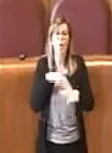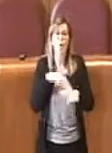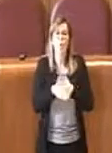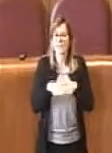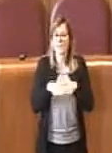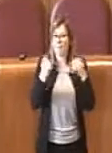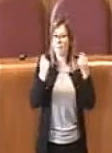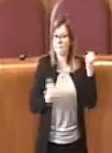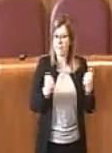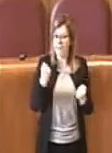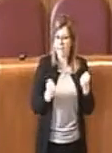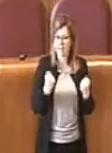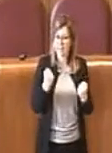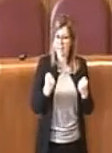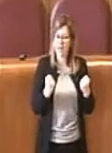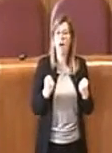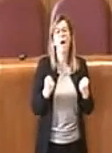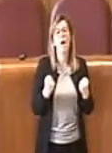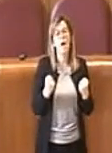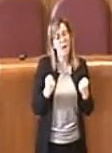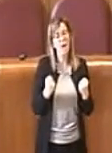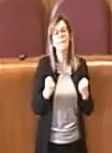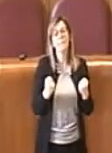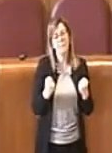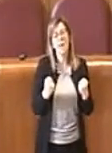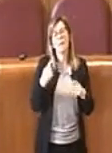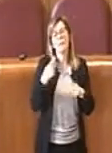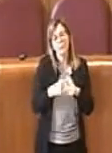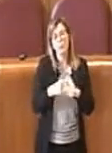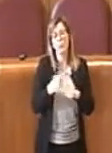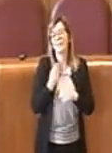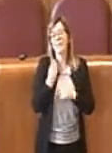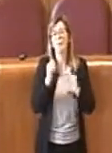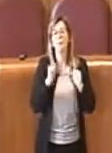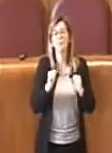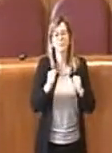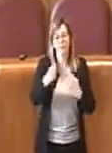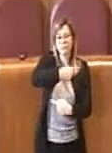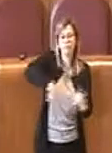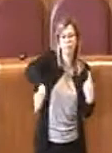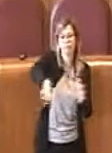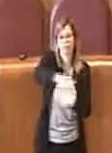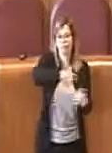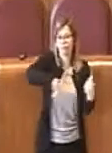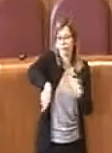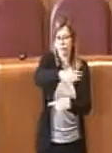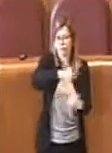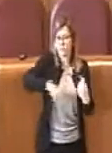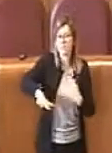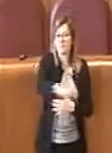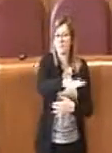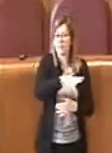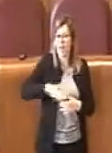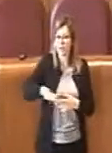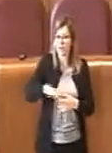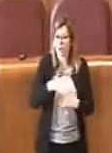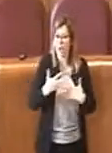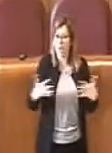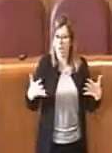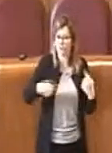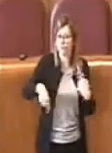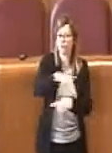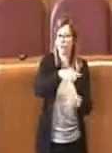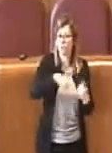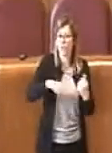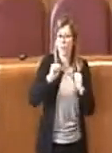dall'altra garantire la necessaria rotazione degli spazi questo è un principio fondamentale che ribadisco ogni volta io